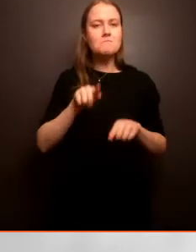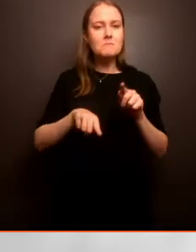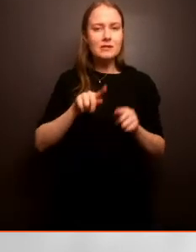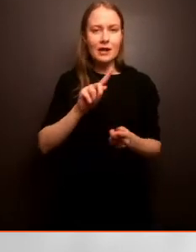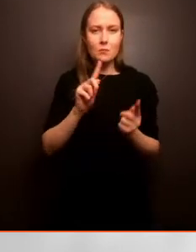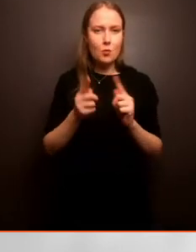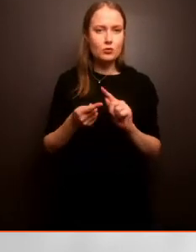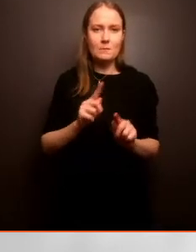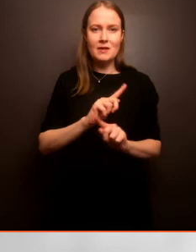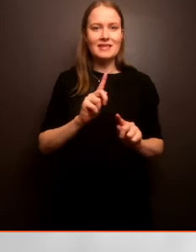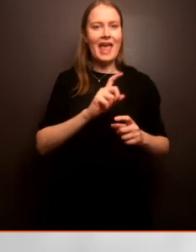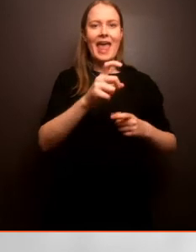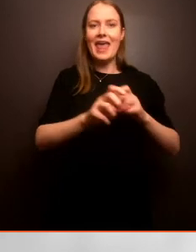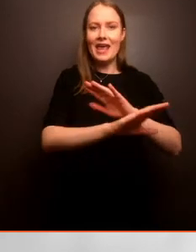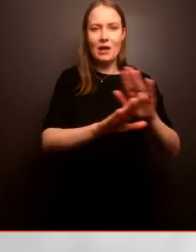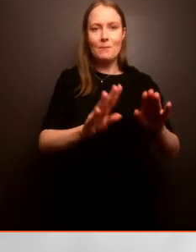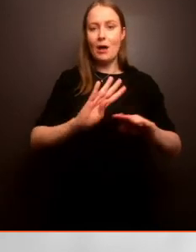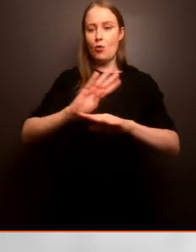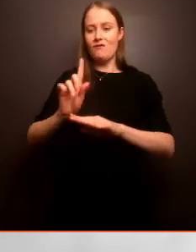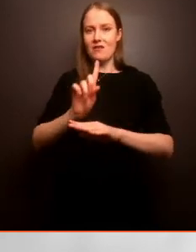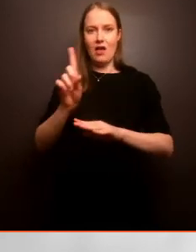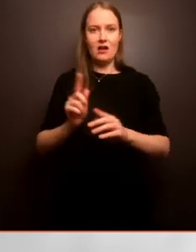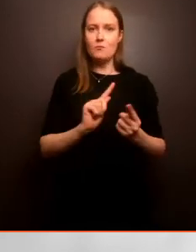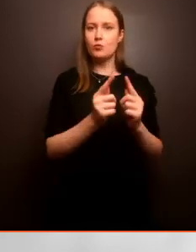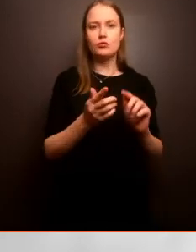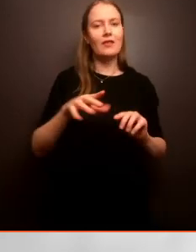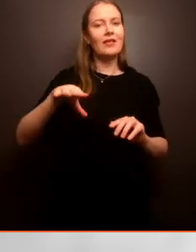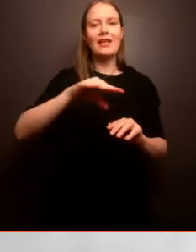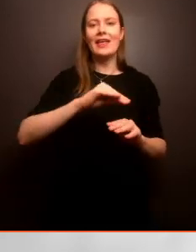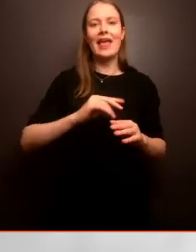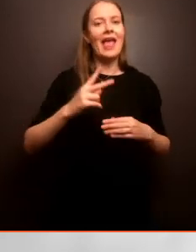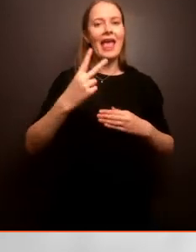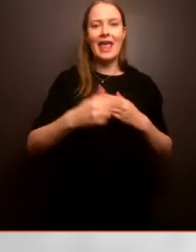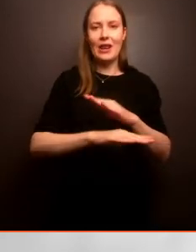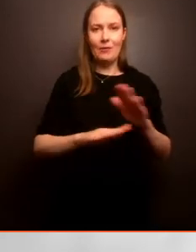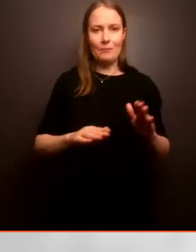sellised, mis ei lõppe ühes COVIDiga. Ja päris kindlasti